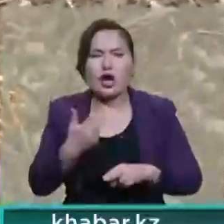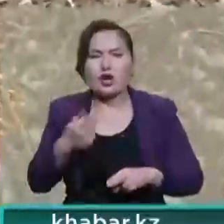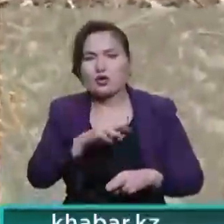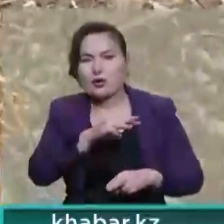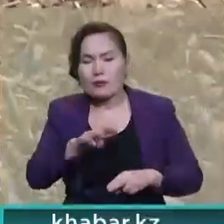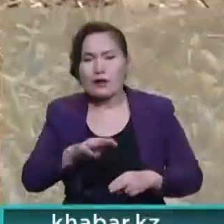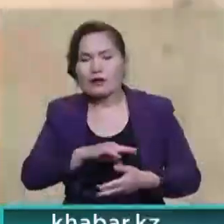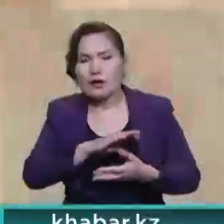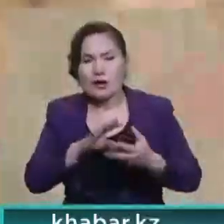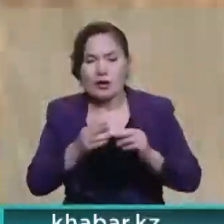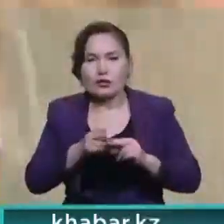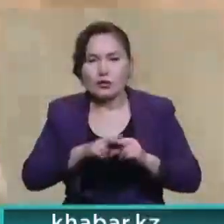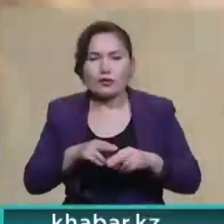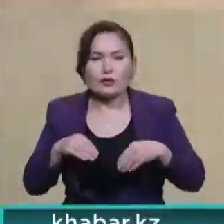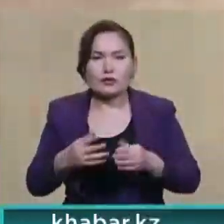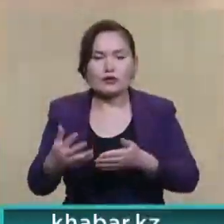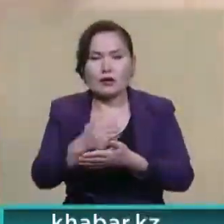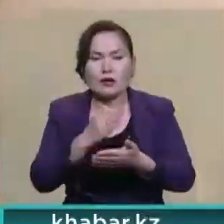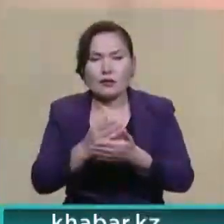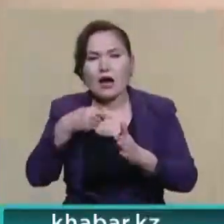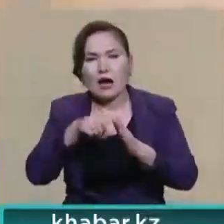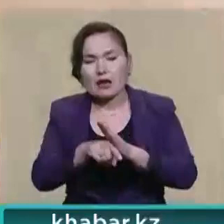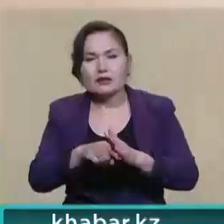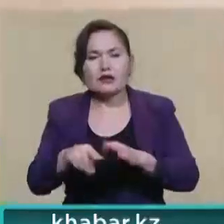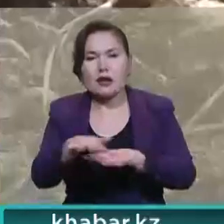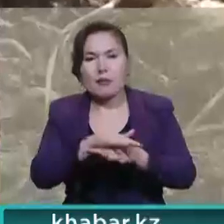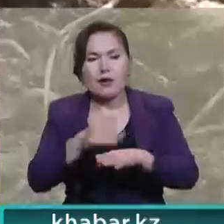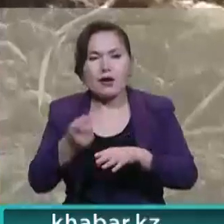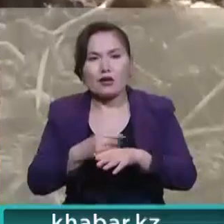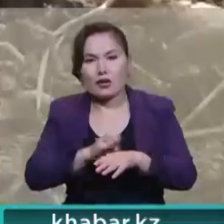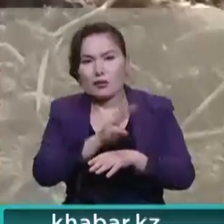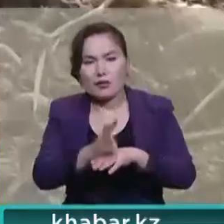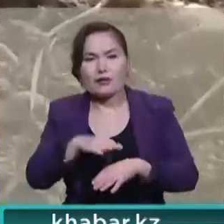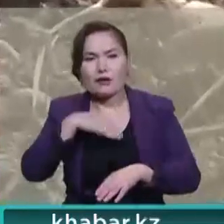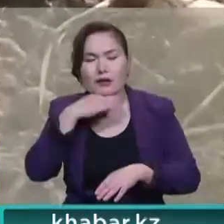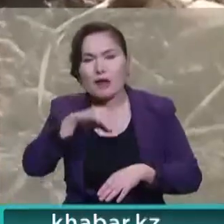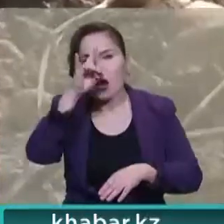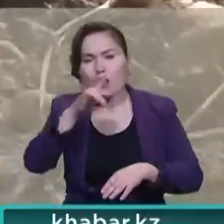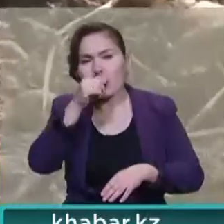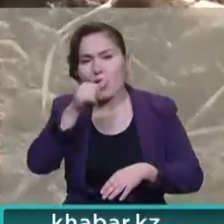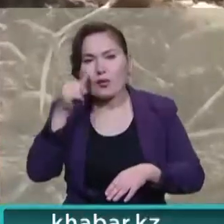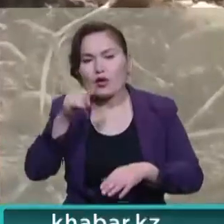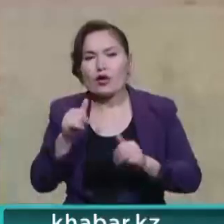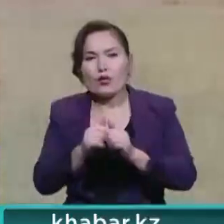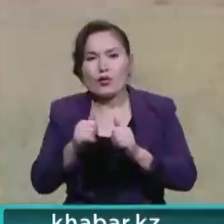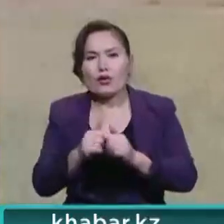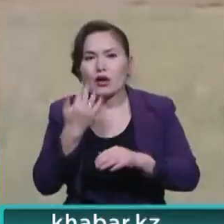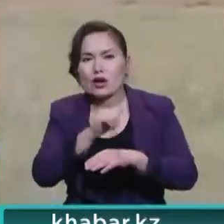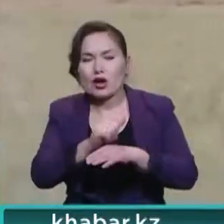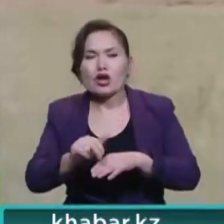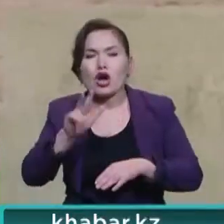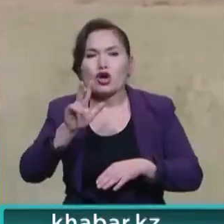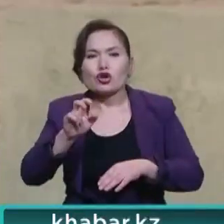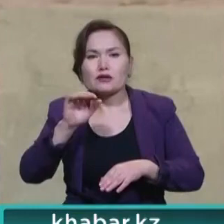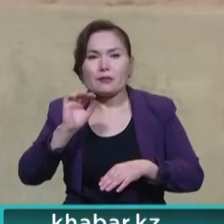миллион 943 мың тоннадай картоп жиналды. Бұл ішкі нарықты қамтамасыз етуге жеткілікті. Қазақстан өткен жылы көршілдерге 300 мың тоннадай